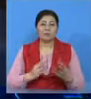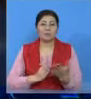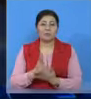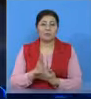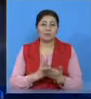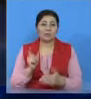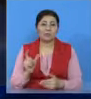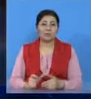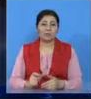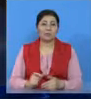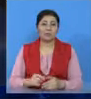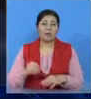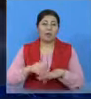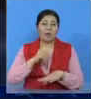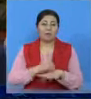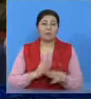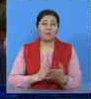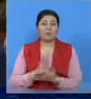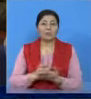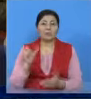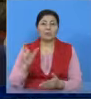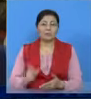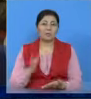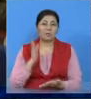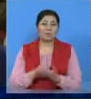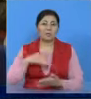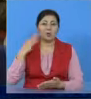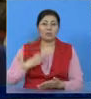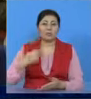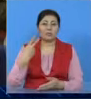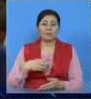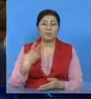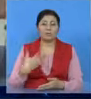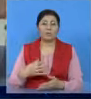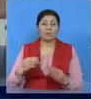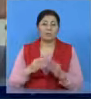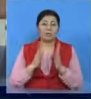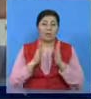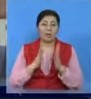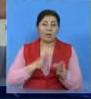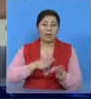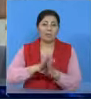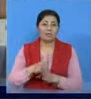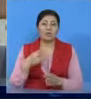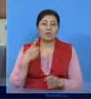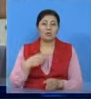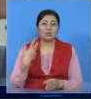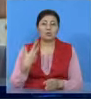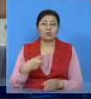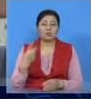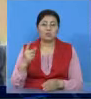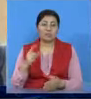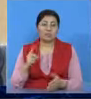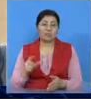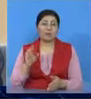қызметкерлері, акиматтардың қызметкерлері. Ақтөбе облысы бойынша 25 саланы қамтитын кәсіподақ ұйымдарына 132 мыңнан астам адам